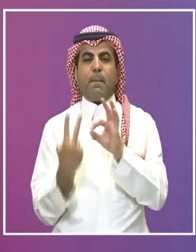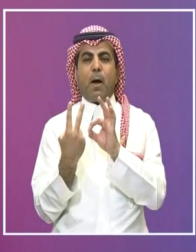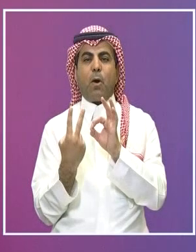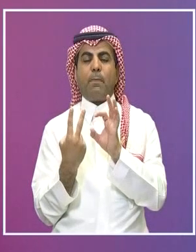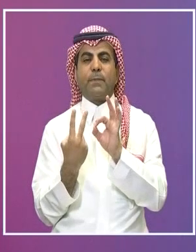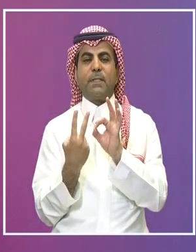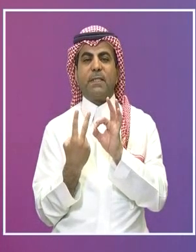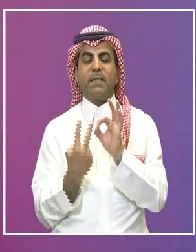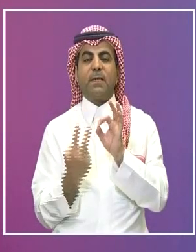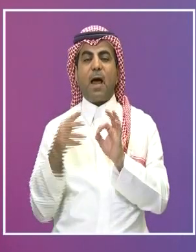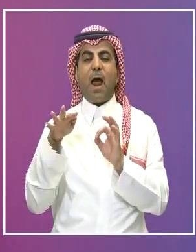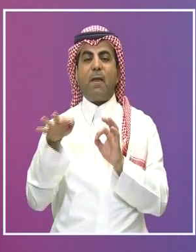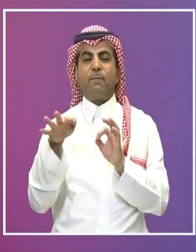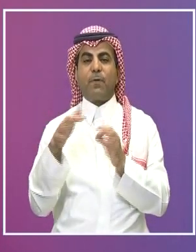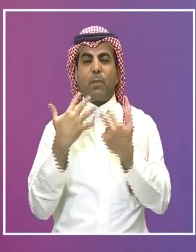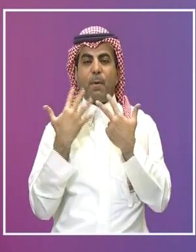أكثر من